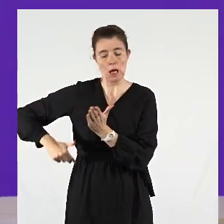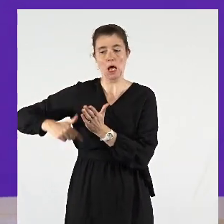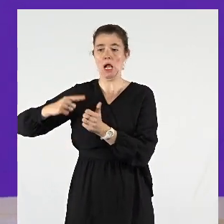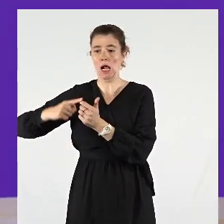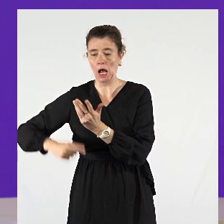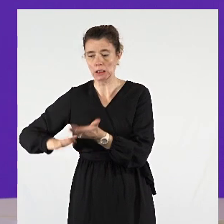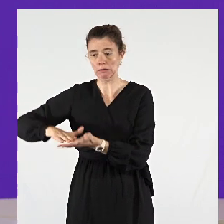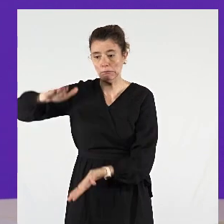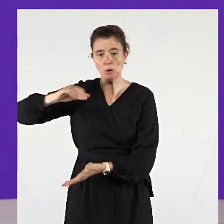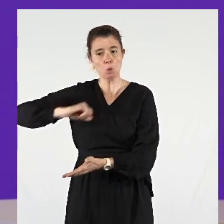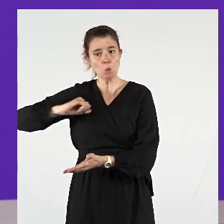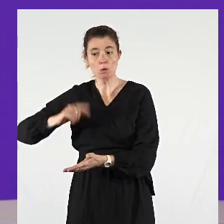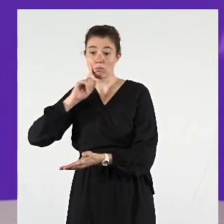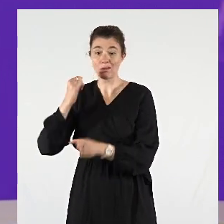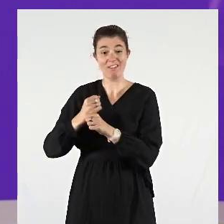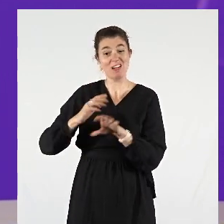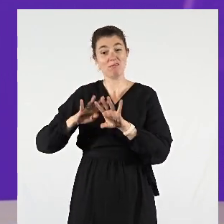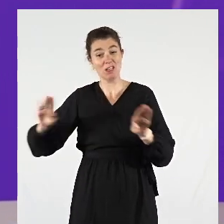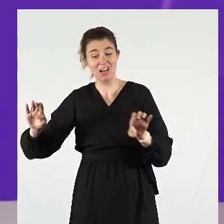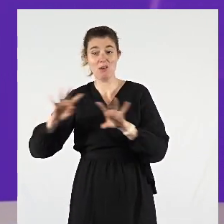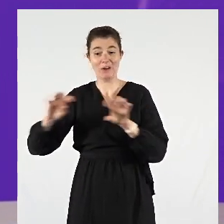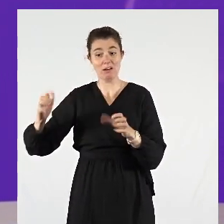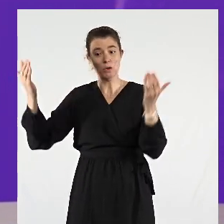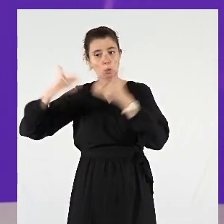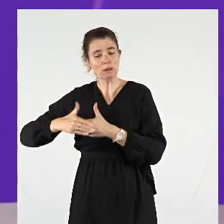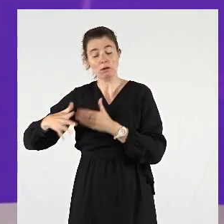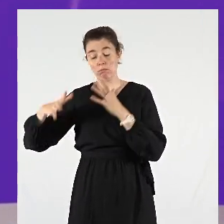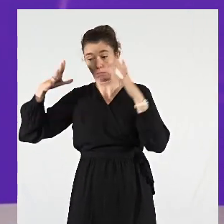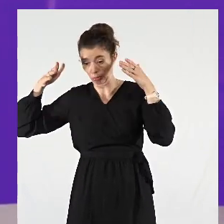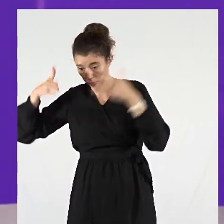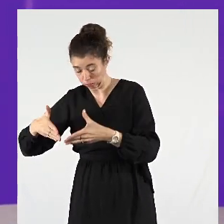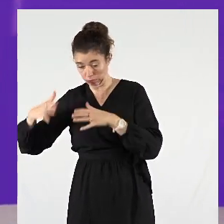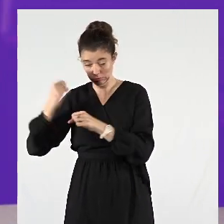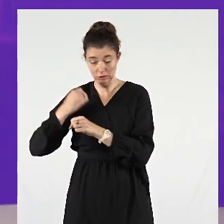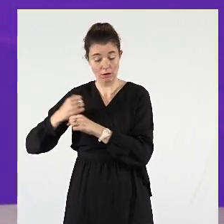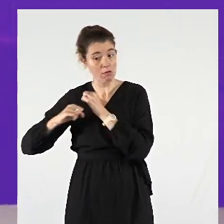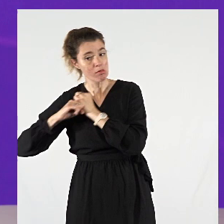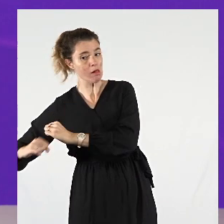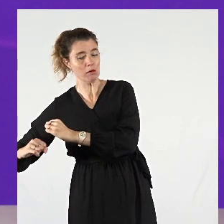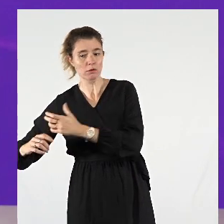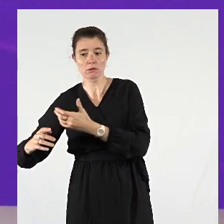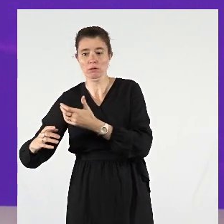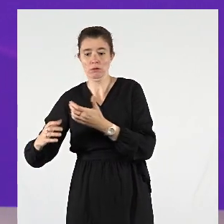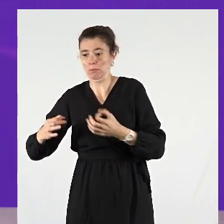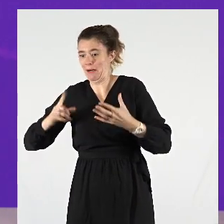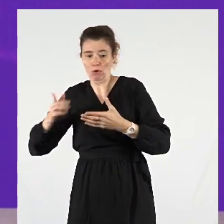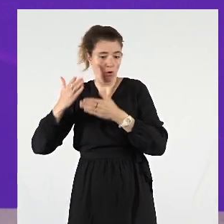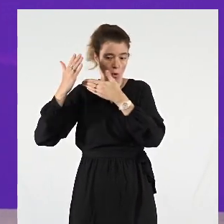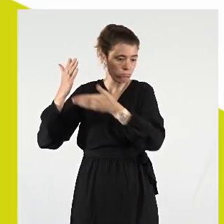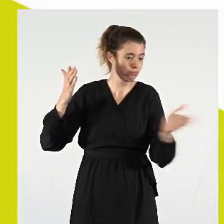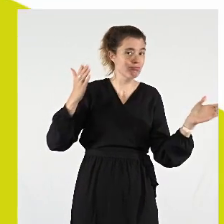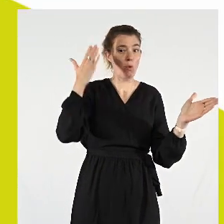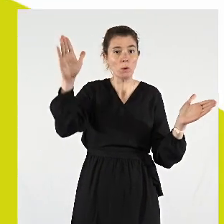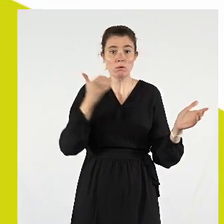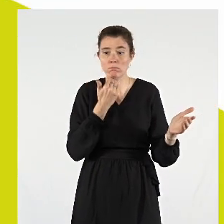nuit, il s'agit de couvrir le week-end, sont aspirés par cette activité et du coup, il y a tout un